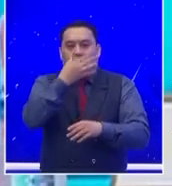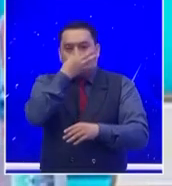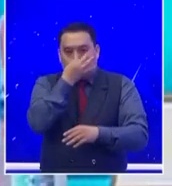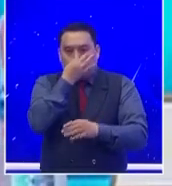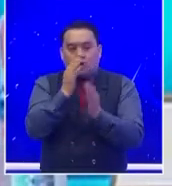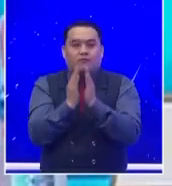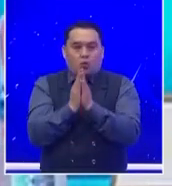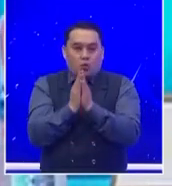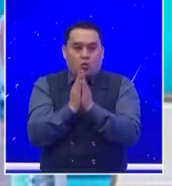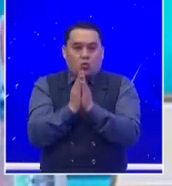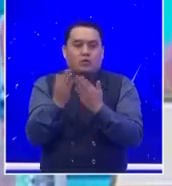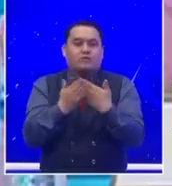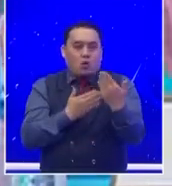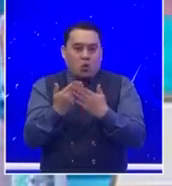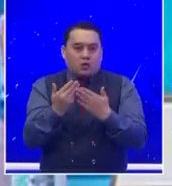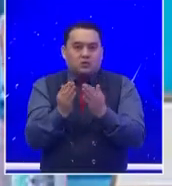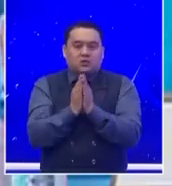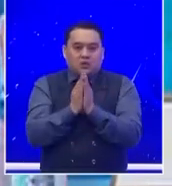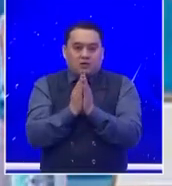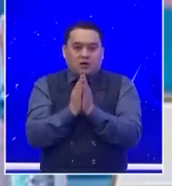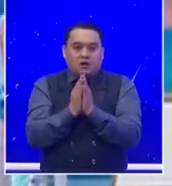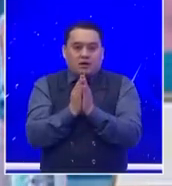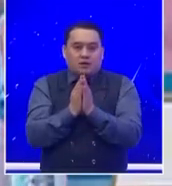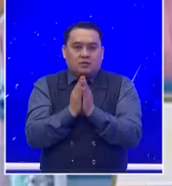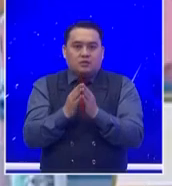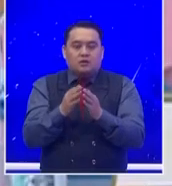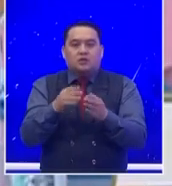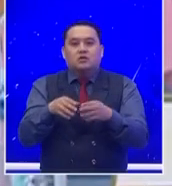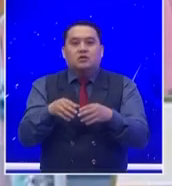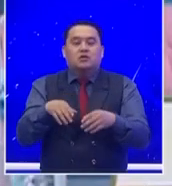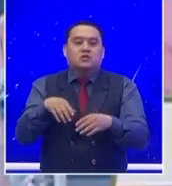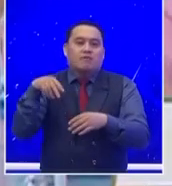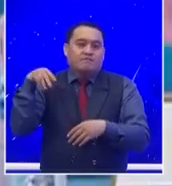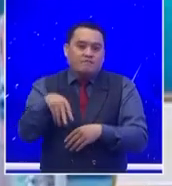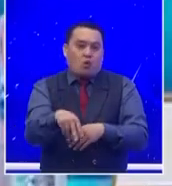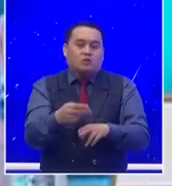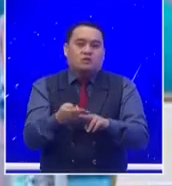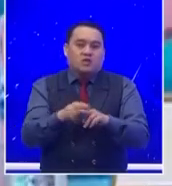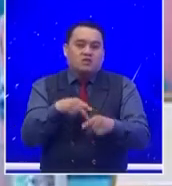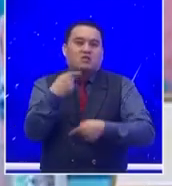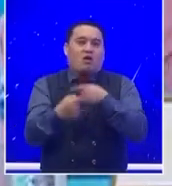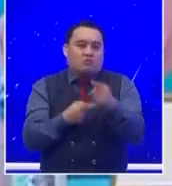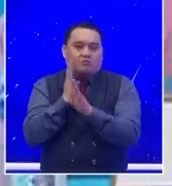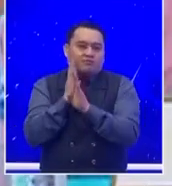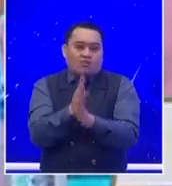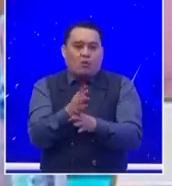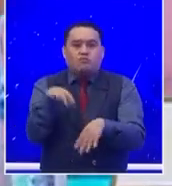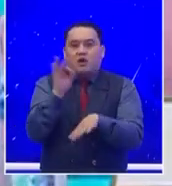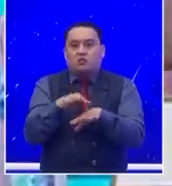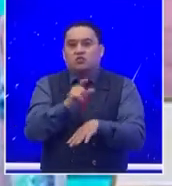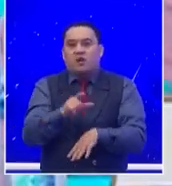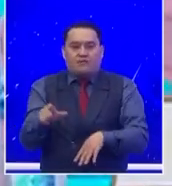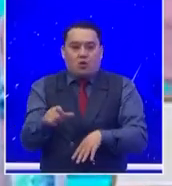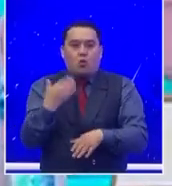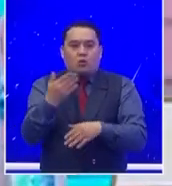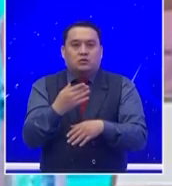руку держитесь за перила и спускаетесь следом за вами если это больной человек да